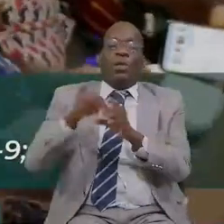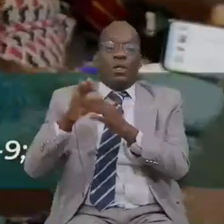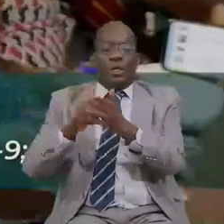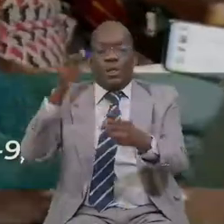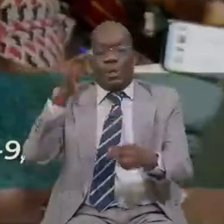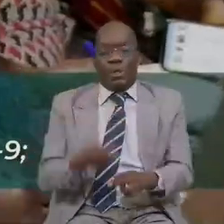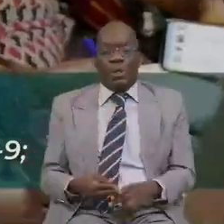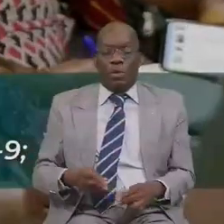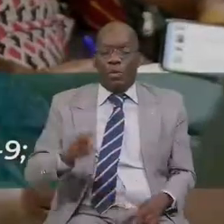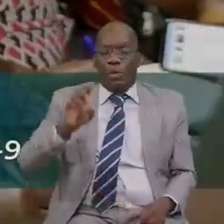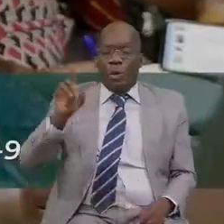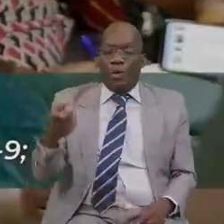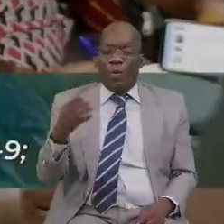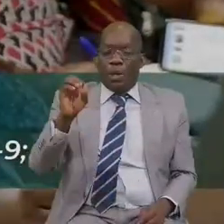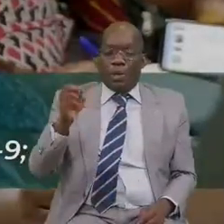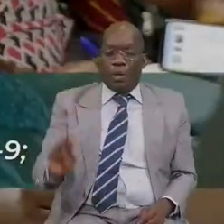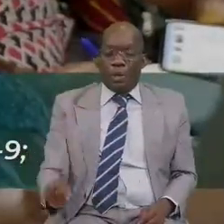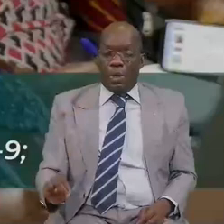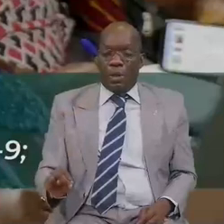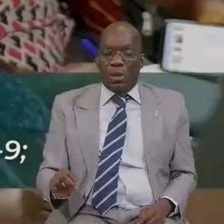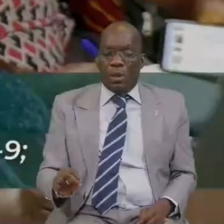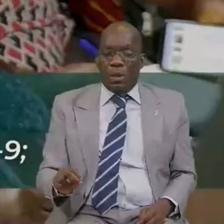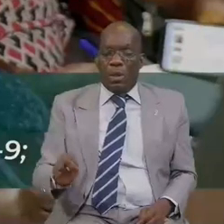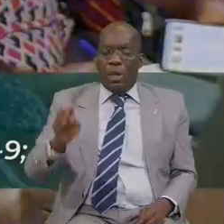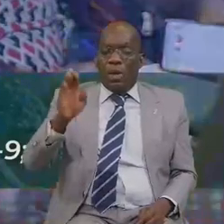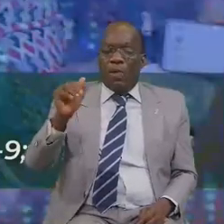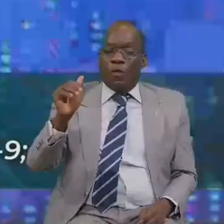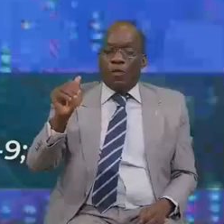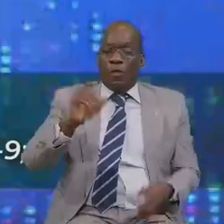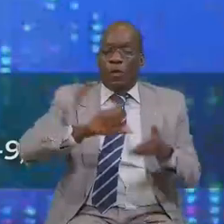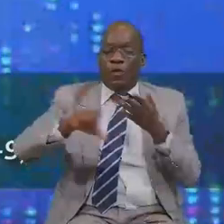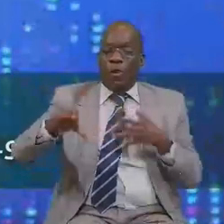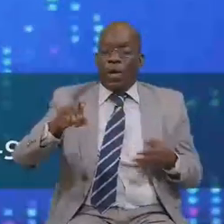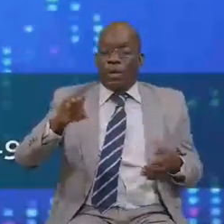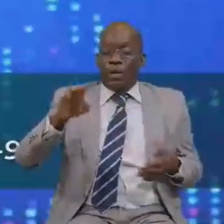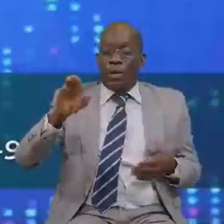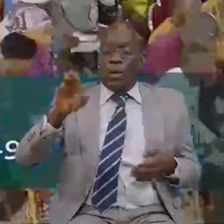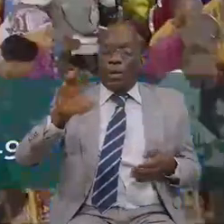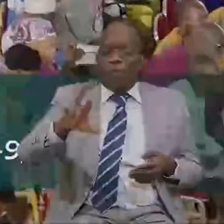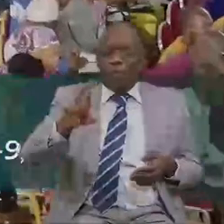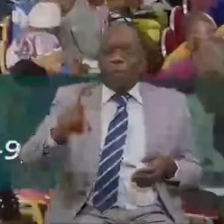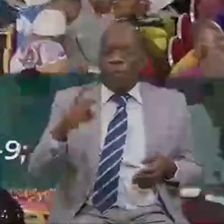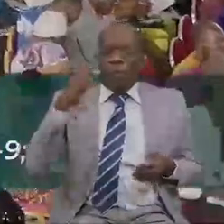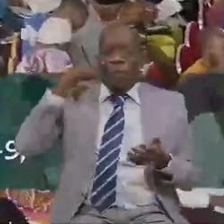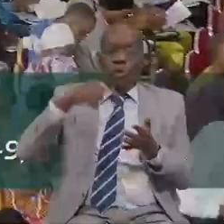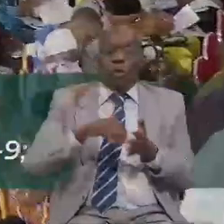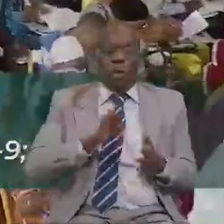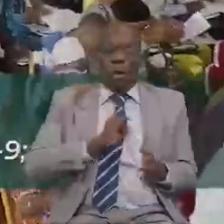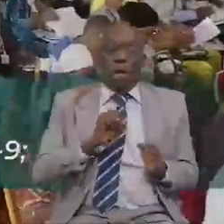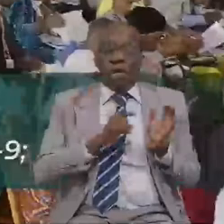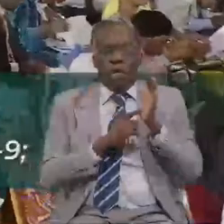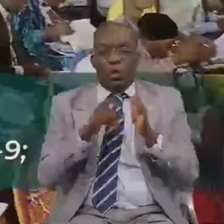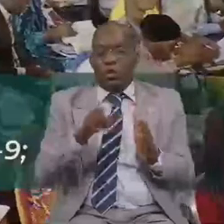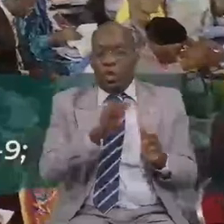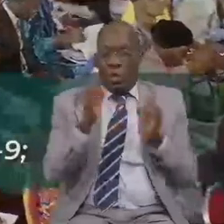1 Corinthiens 15, verset 51. Voici, je vous montre un mystère. Nous ne mourrons pas